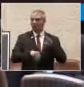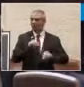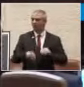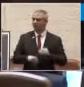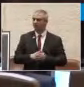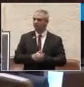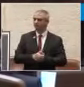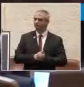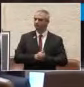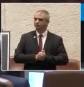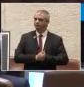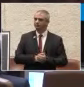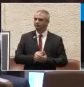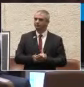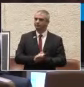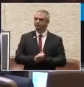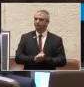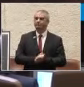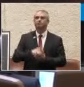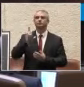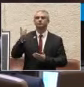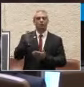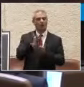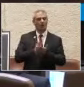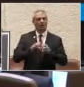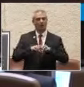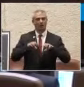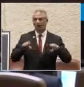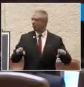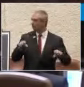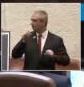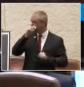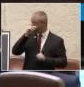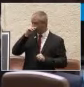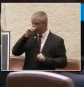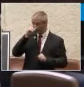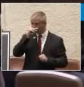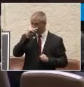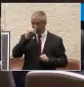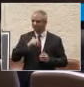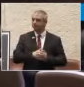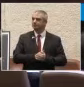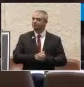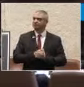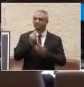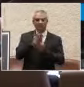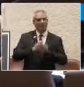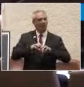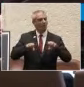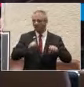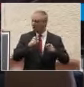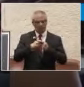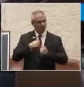זו החלוקה. אני מבקש מהצד הזה להירגע. תודה. זו החלוקה, לא ימין ושמאל.